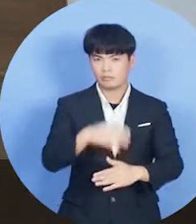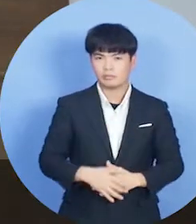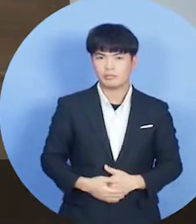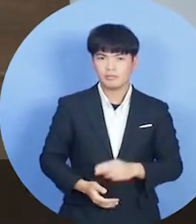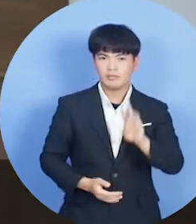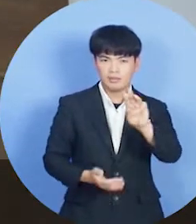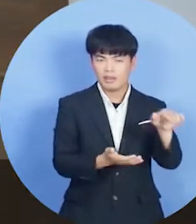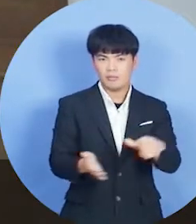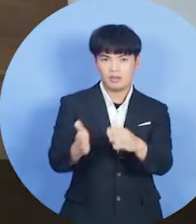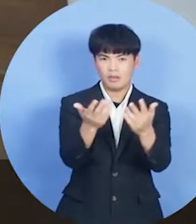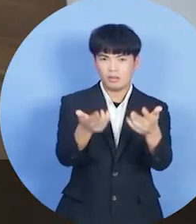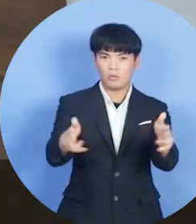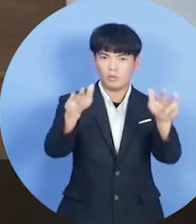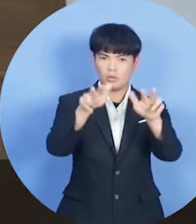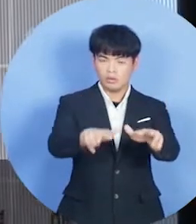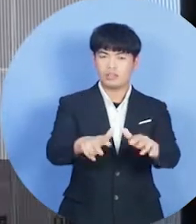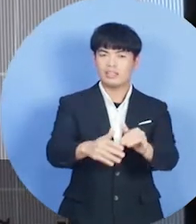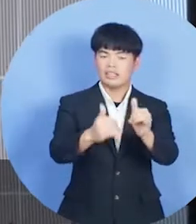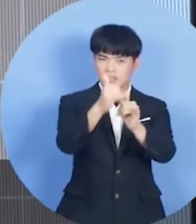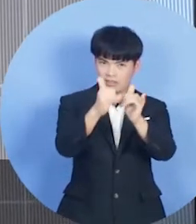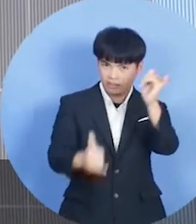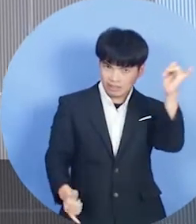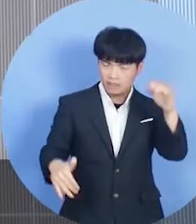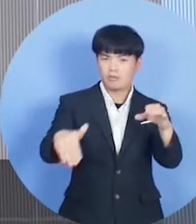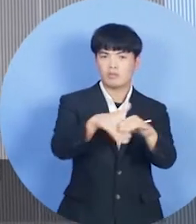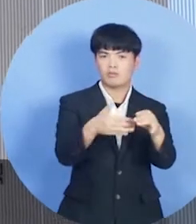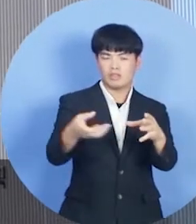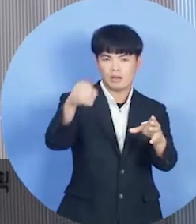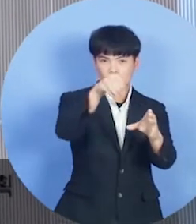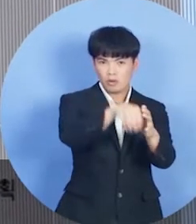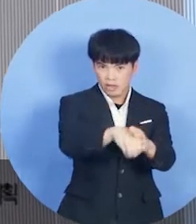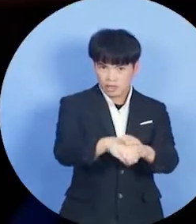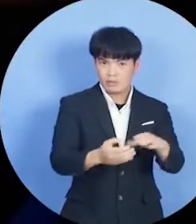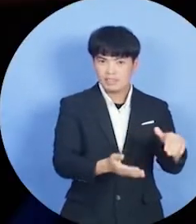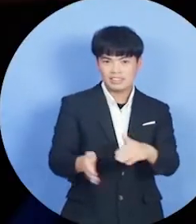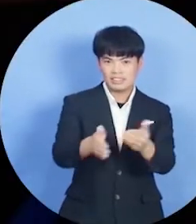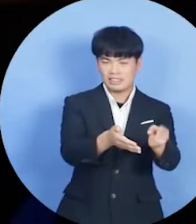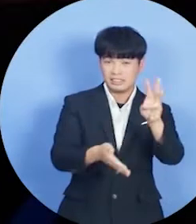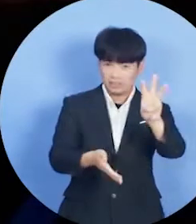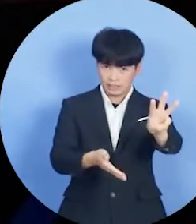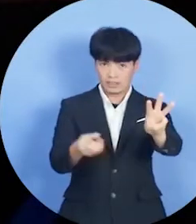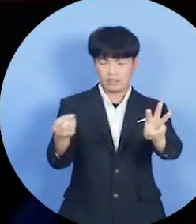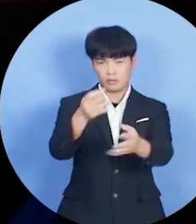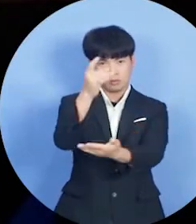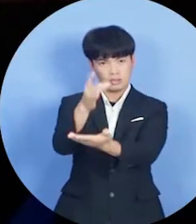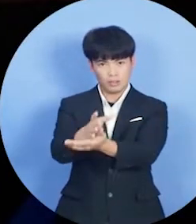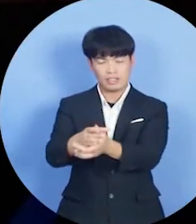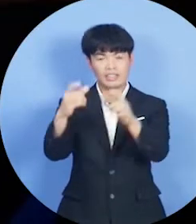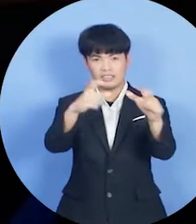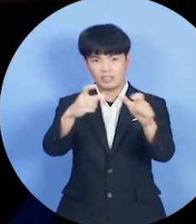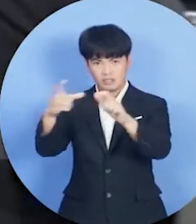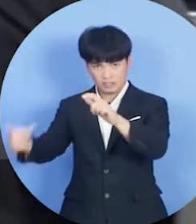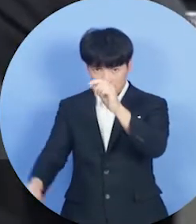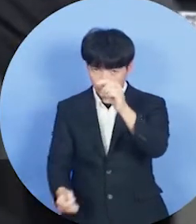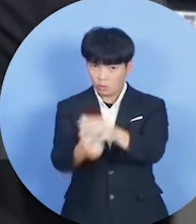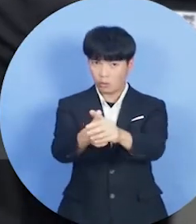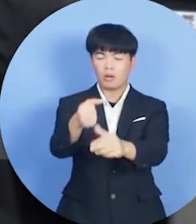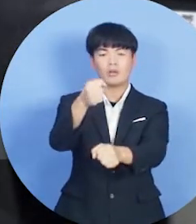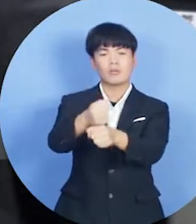삼거리의 정체성을 담은 한양길, 호남길, 영남길의 삼남대로와 천안의 특색을 살린 테마 공간인